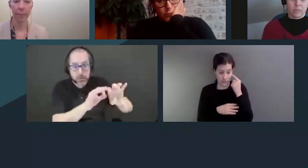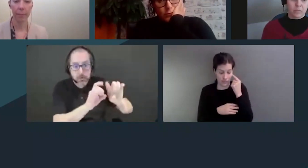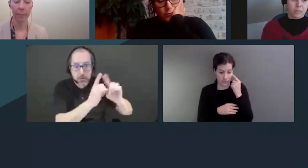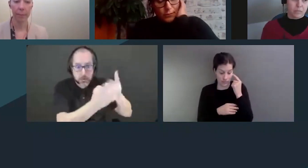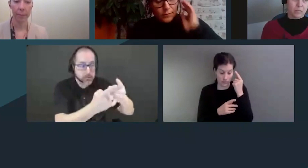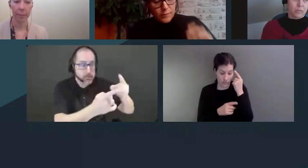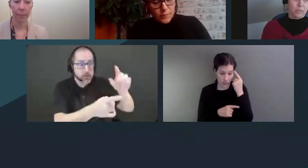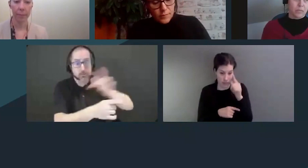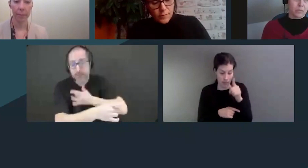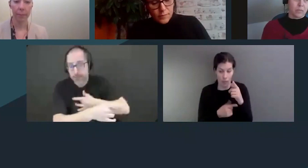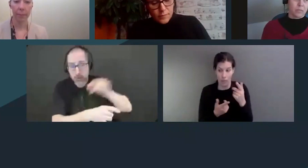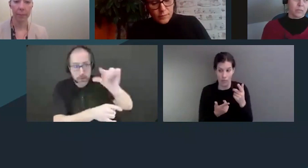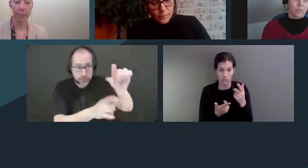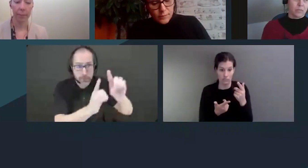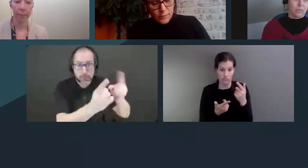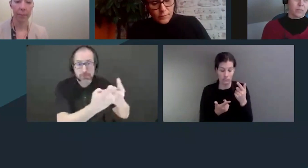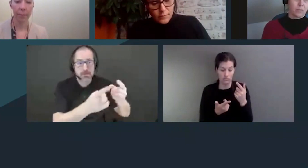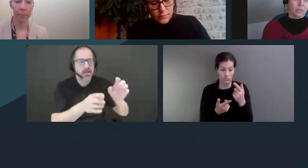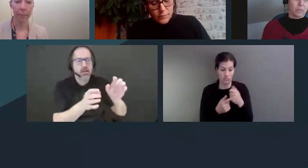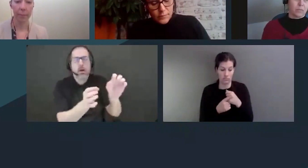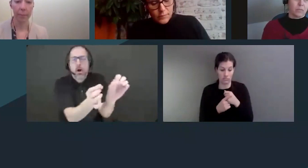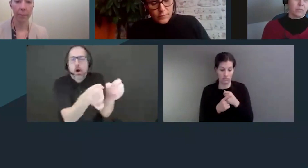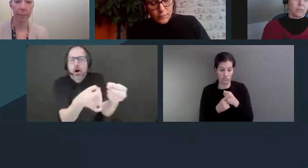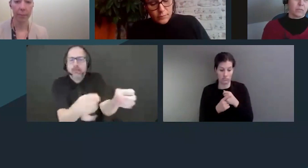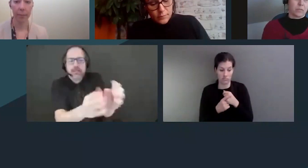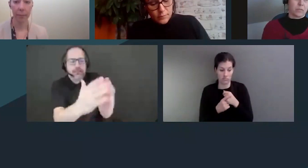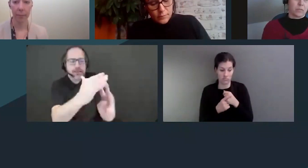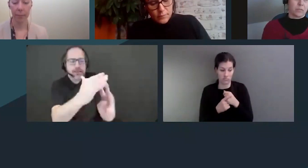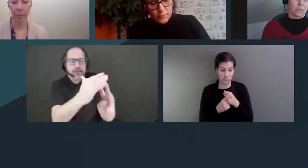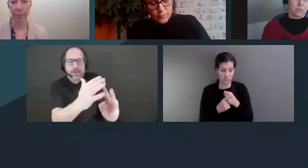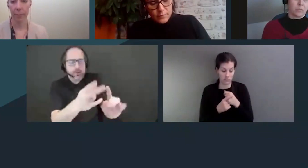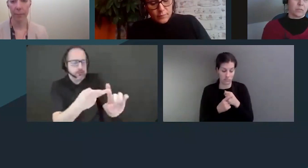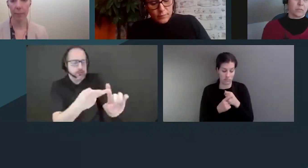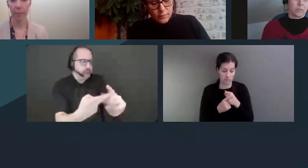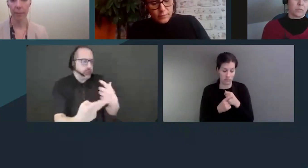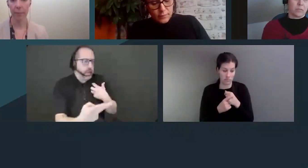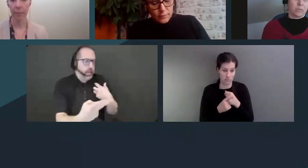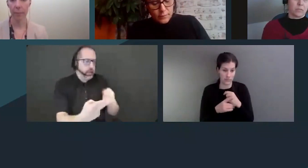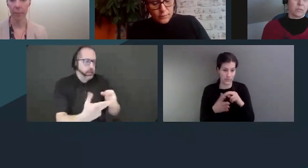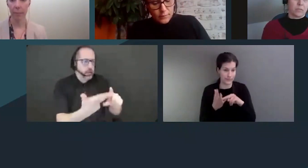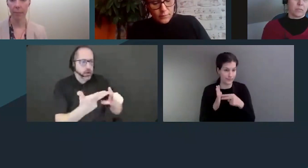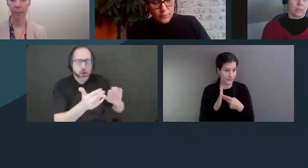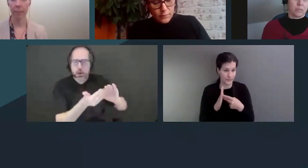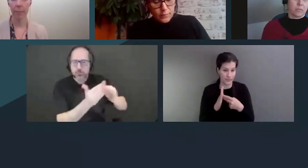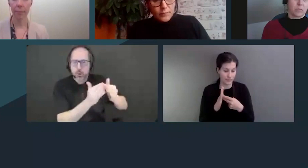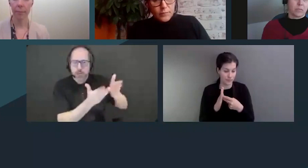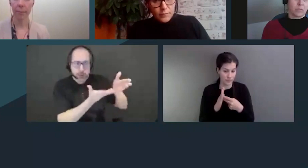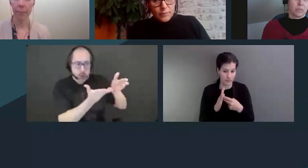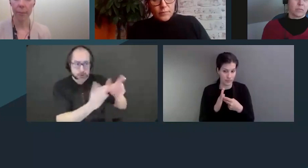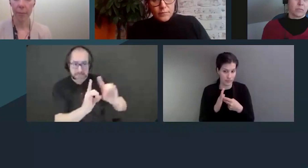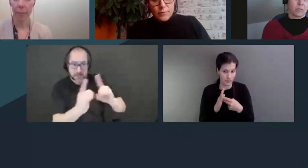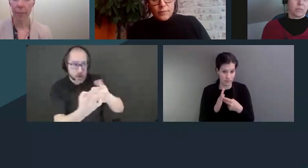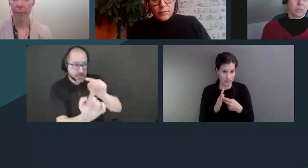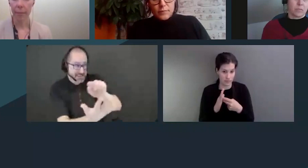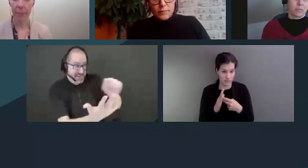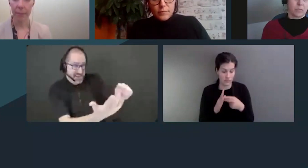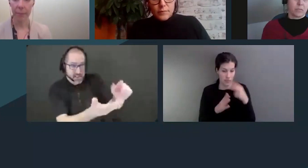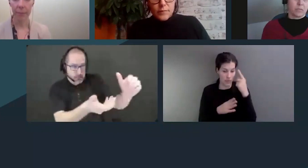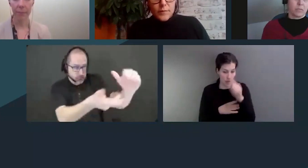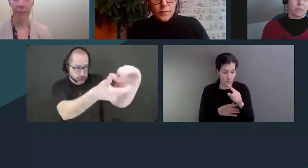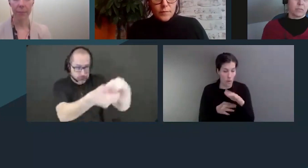le bureau d'immigration, la santé, les services communautaires. Nous avons réussi à rassembler quelques